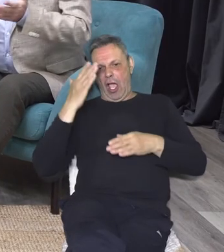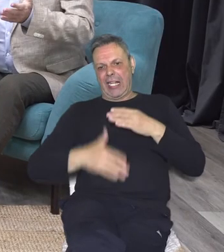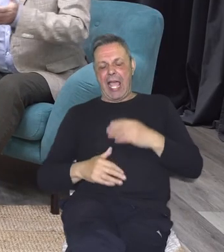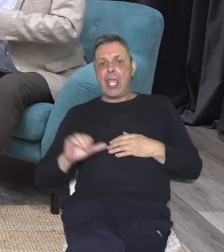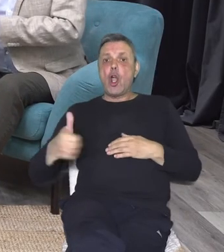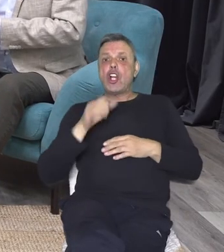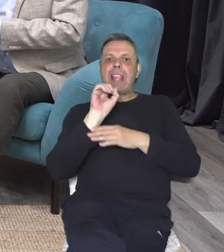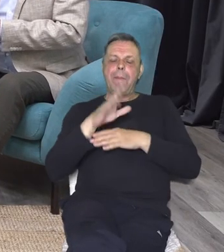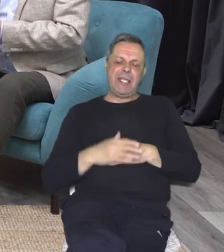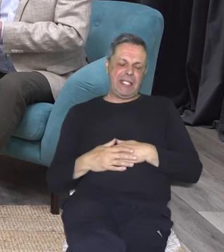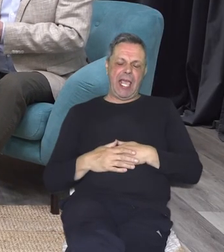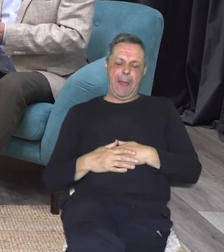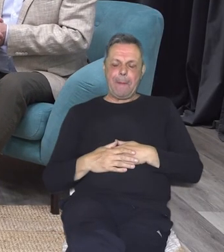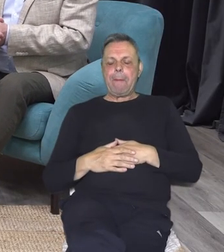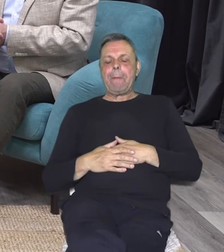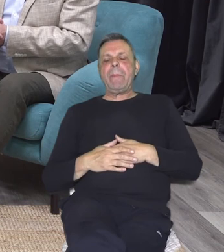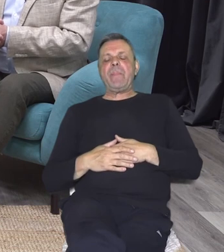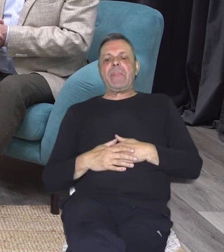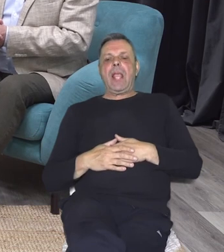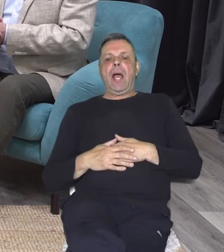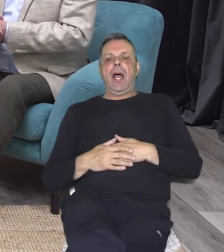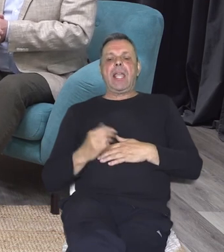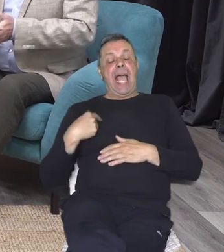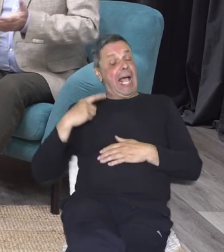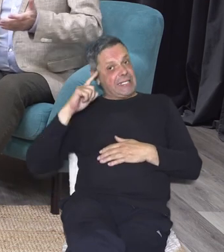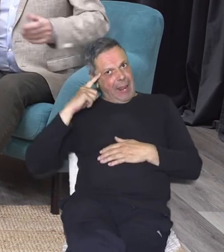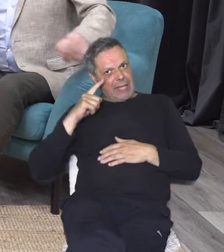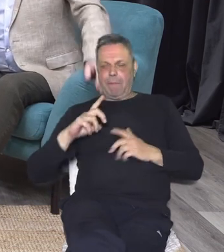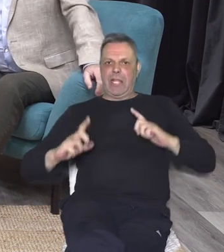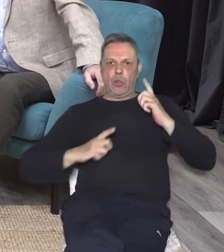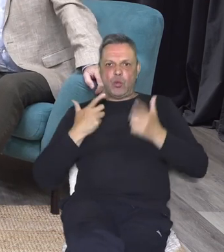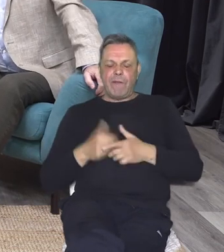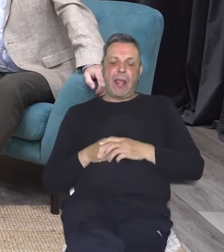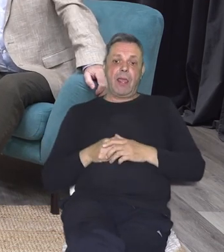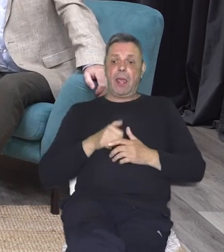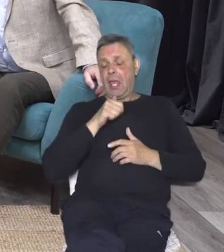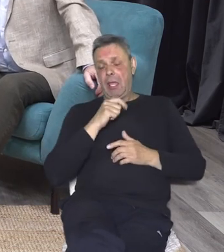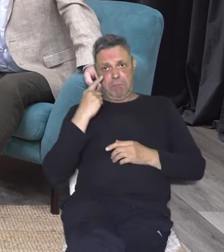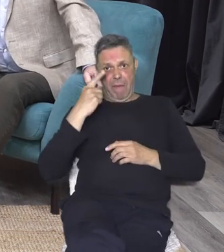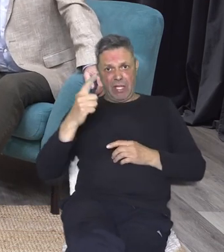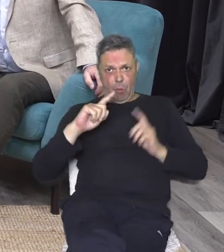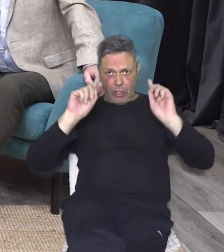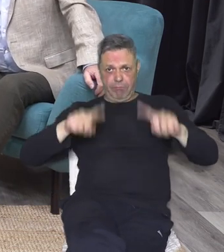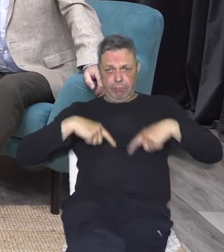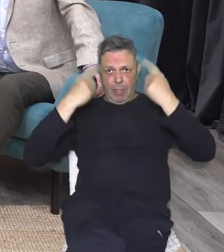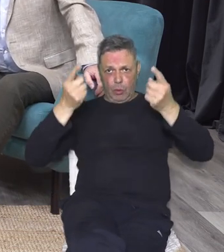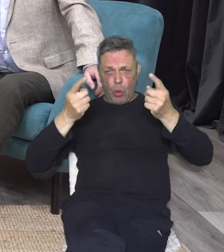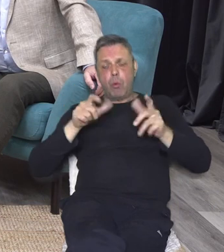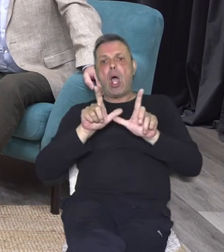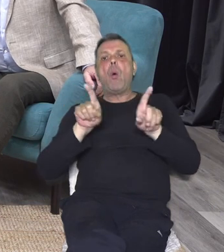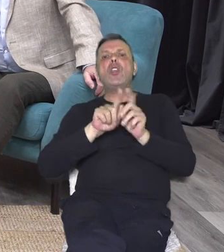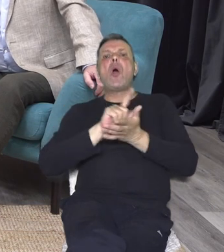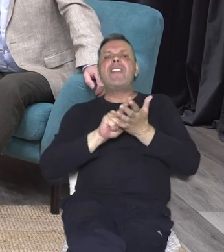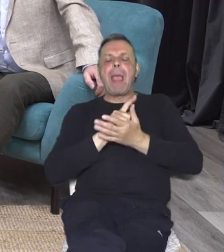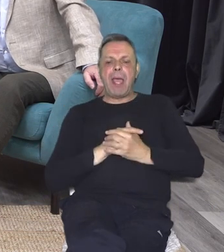ovo je kraj još jedne emisije Željko Marušić i gosti. Nadam se da ste uživali i vidimo se i